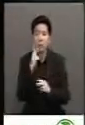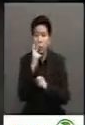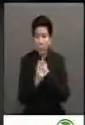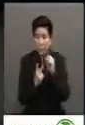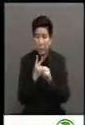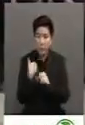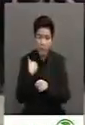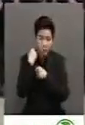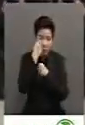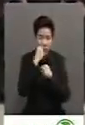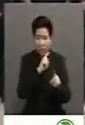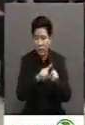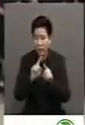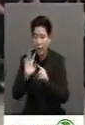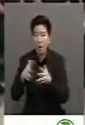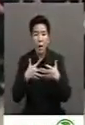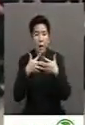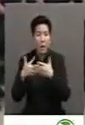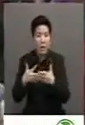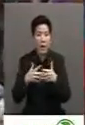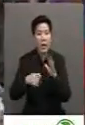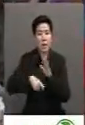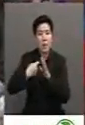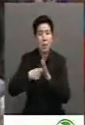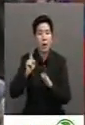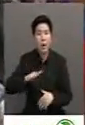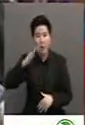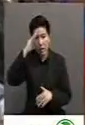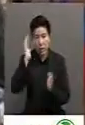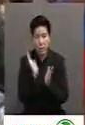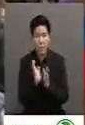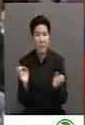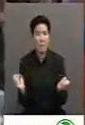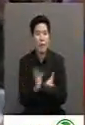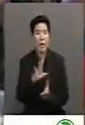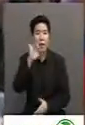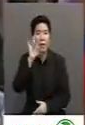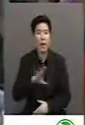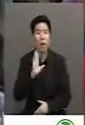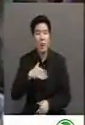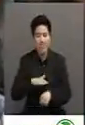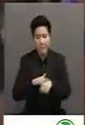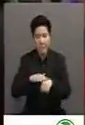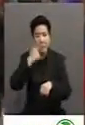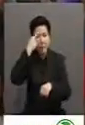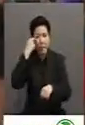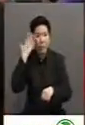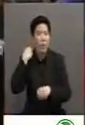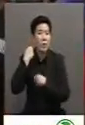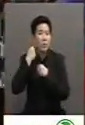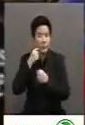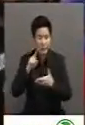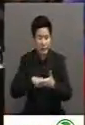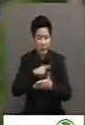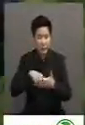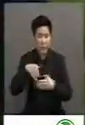เกิดการประท้วงหลายแห่งในสหรัฐที่มีสาเหตุจากการที่ตำรวจใช้ความรุนแรงกับชาวอเมริกันเชื้อสายแอฟริกาตั้งแต่หลังเลือกตั้งประธาน